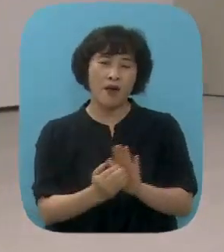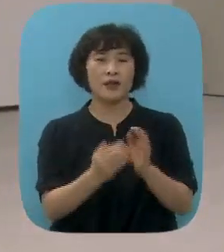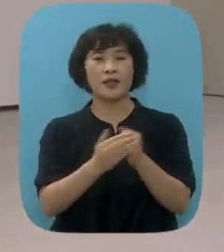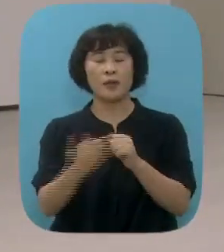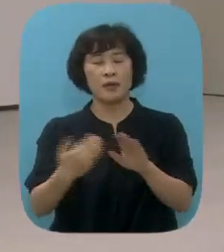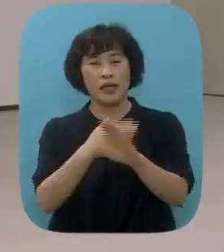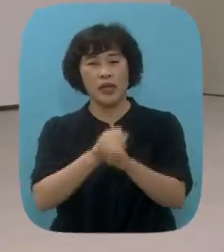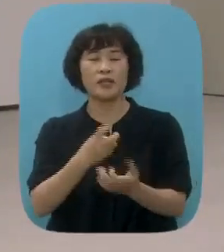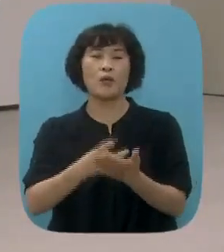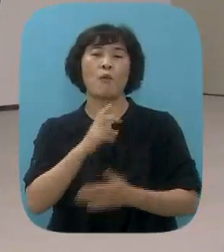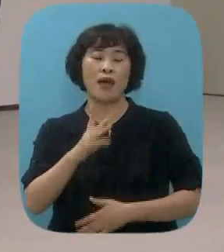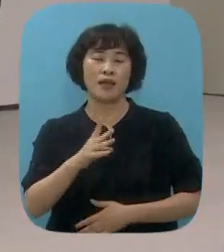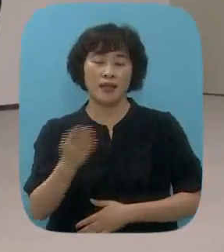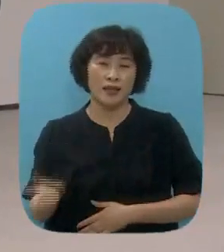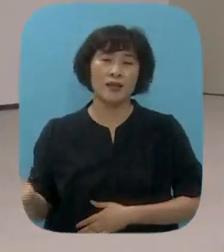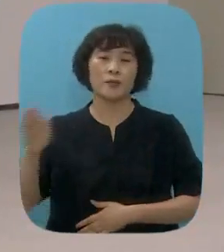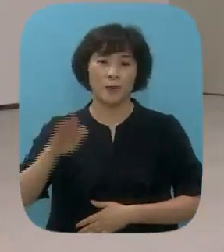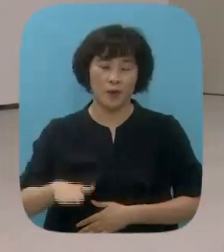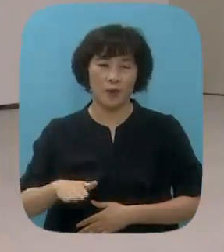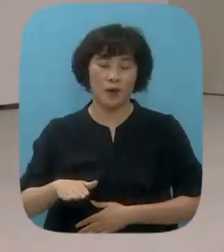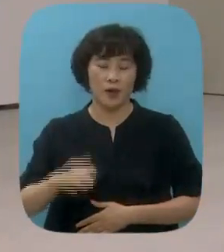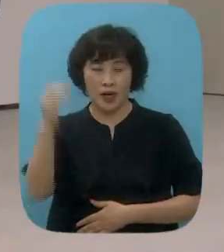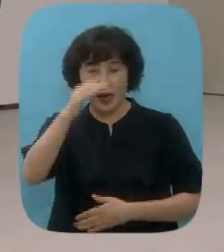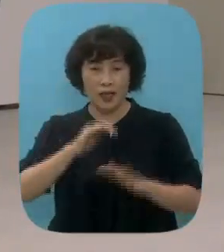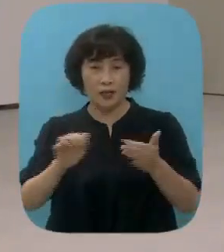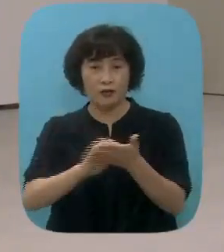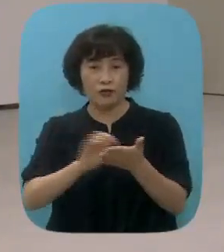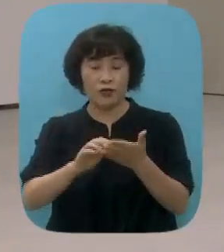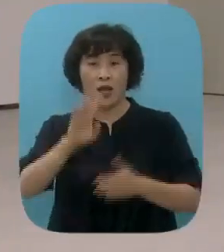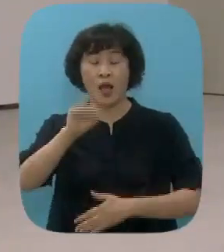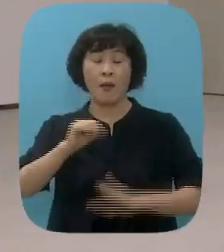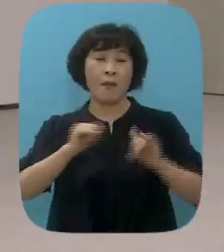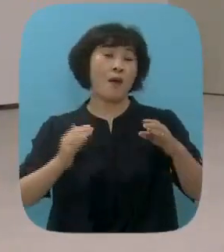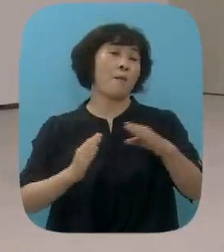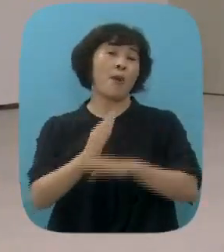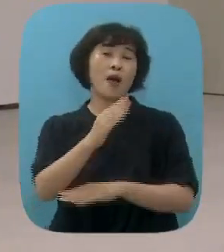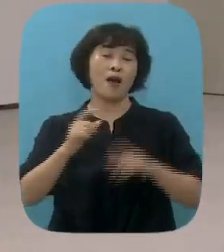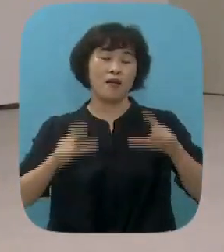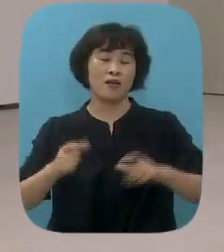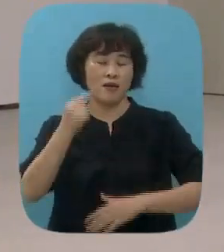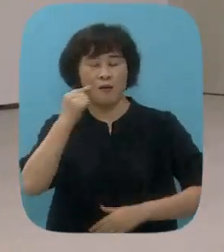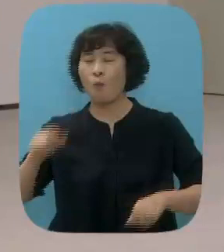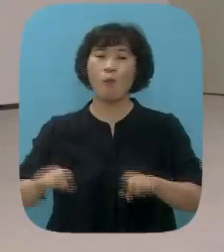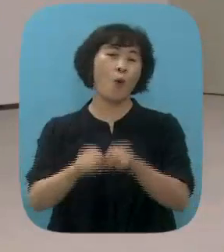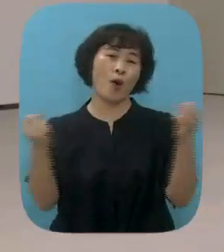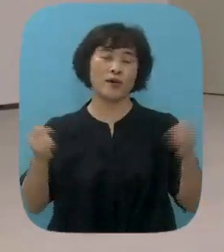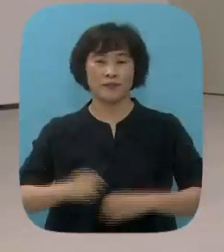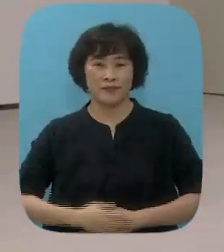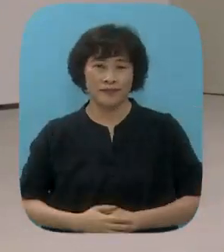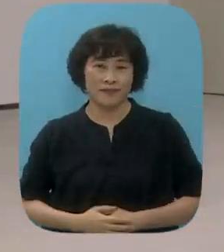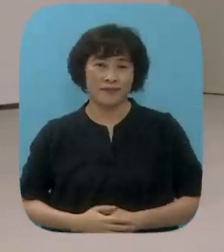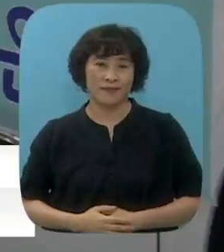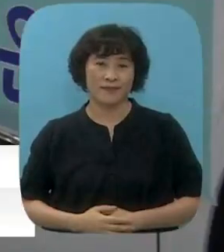따라 사전 예약제를 시행했음에도 불구하고 누적 관람객 4만 명을 돌파하며 지역에 뜨거운 반향을